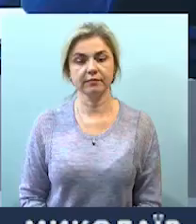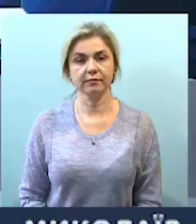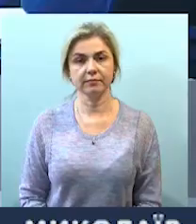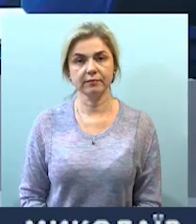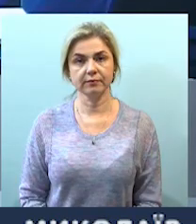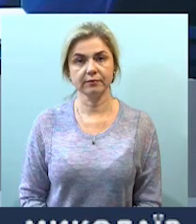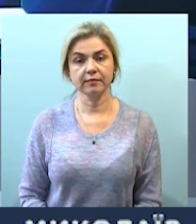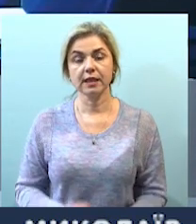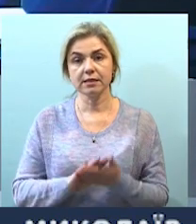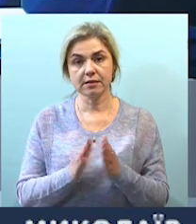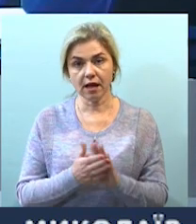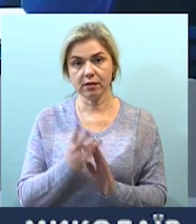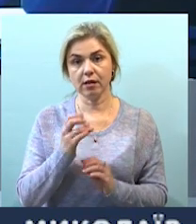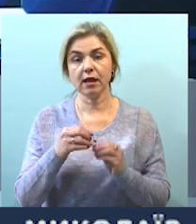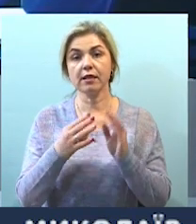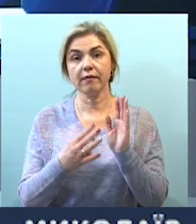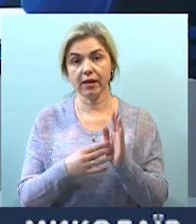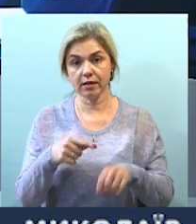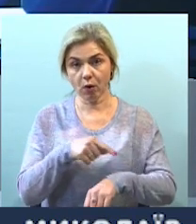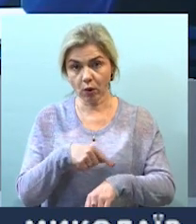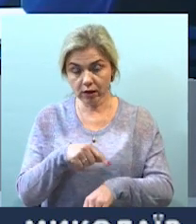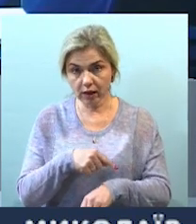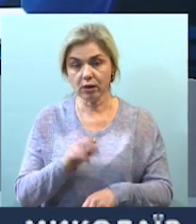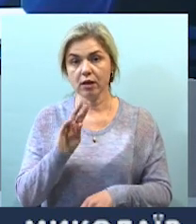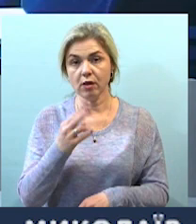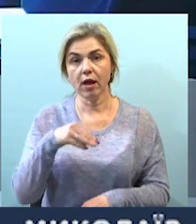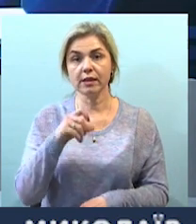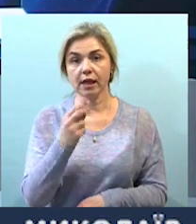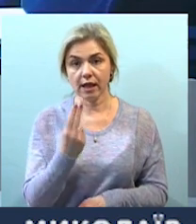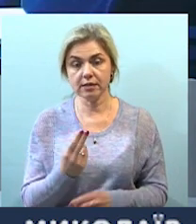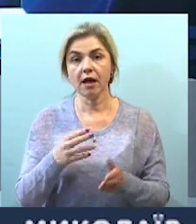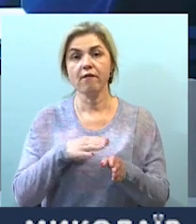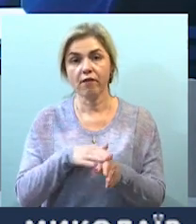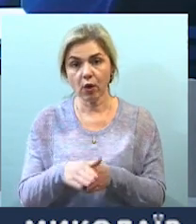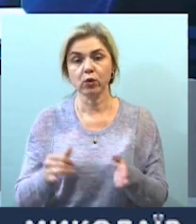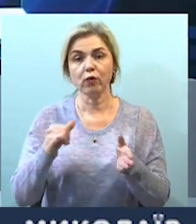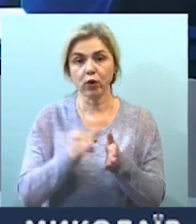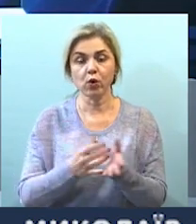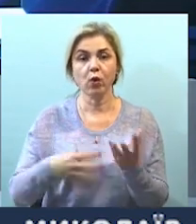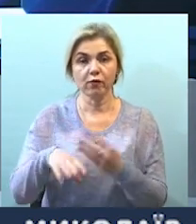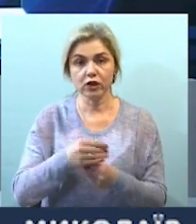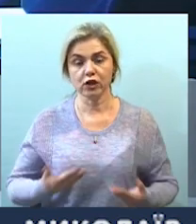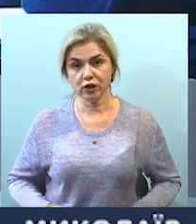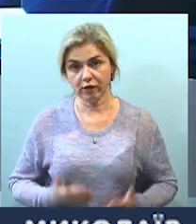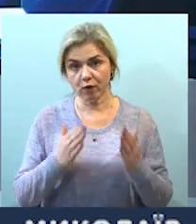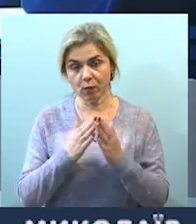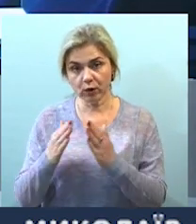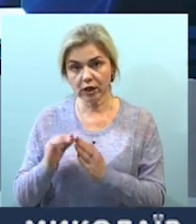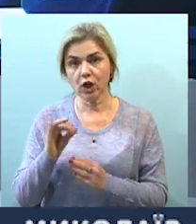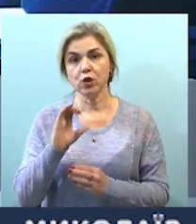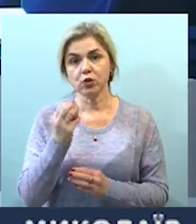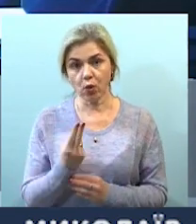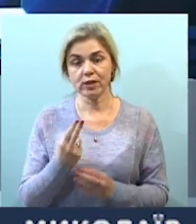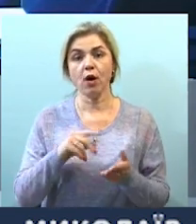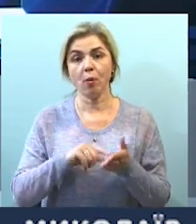Миколаївщини. Станом на 19-ту годину Миколаївська ТЕЦ виконала підключення всіх житлових будинків та соціальних